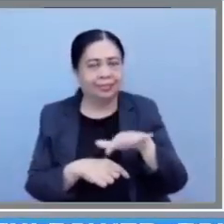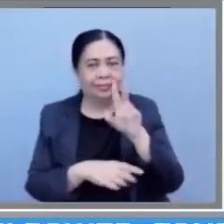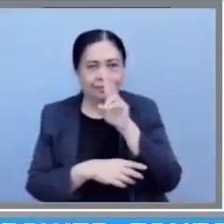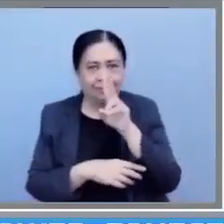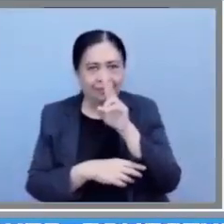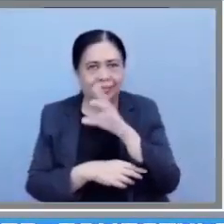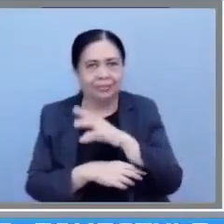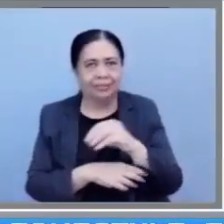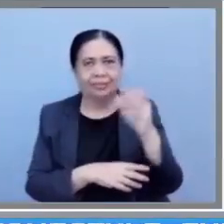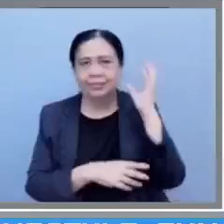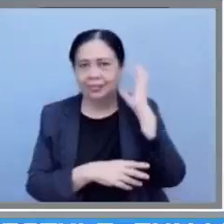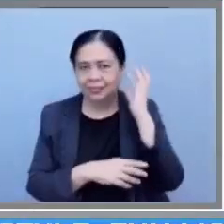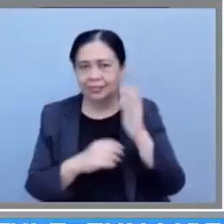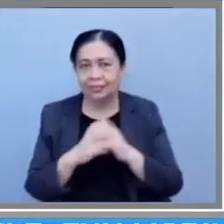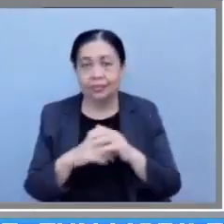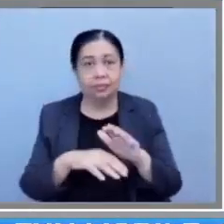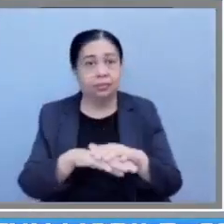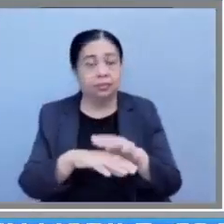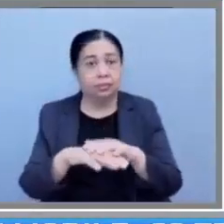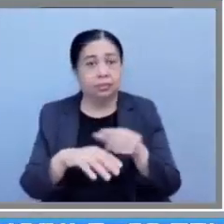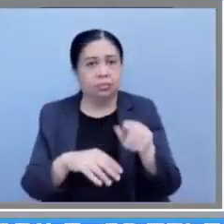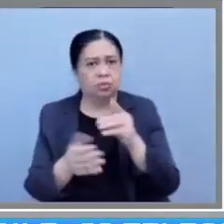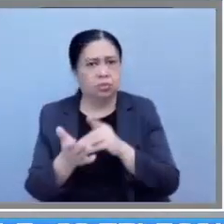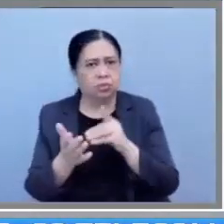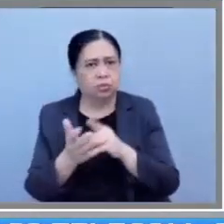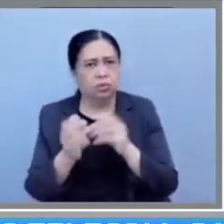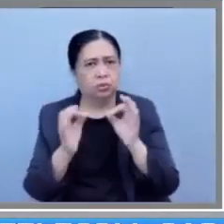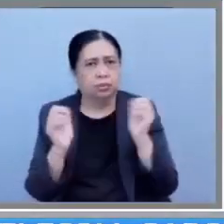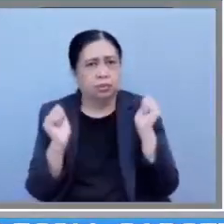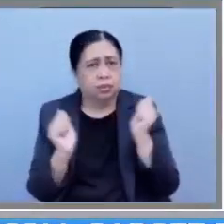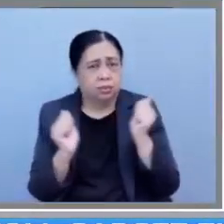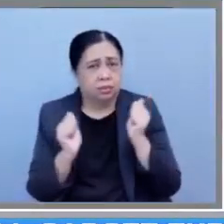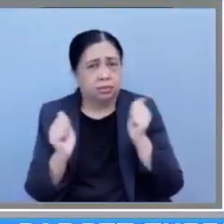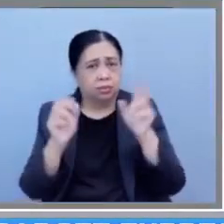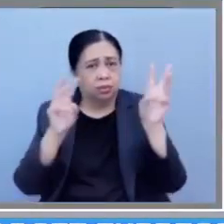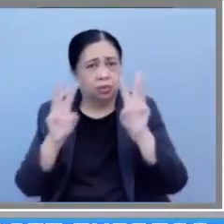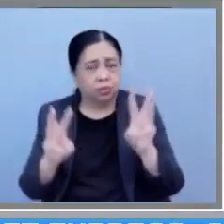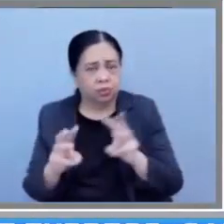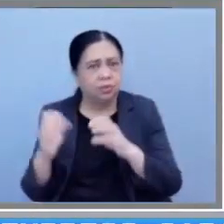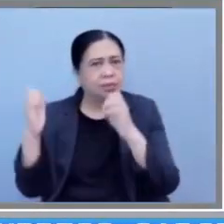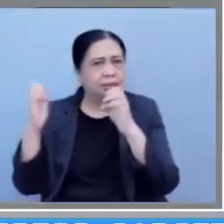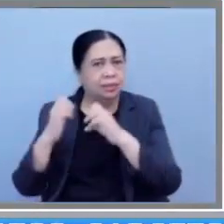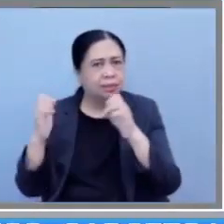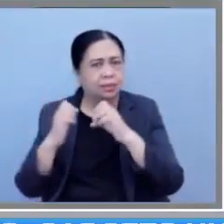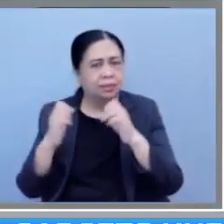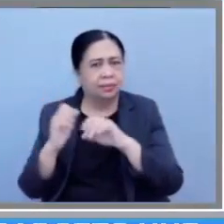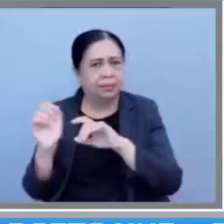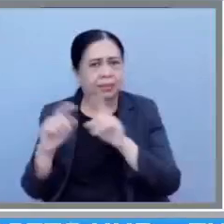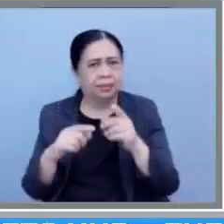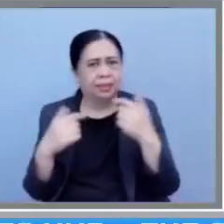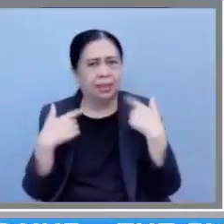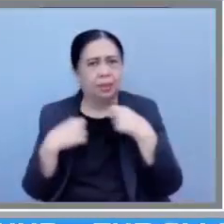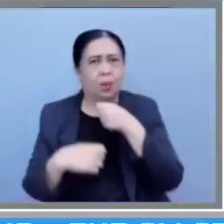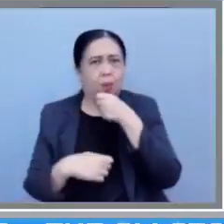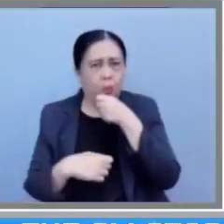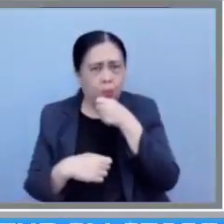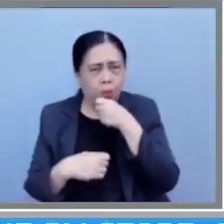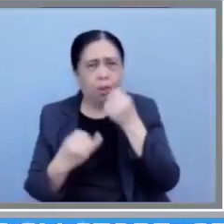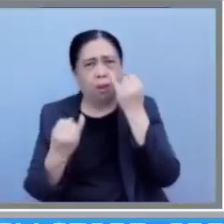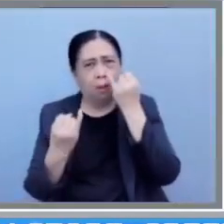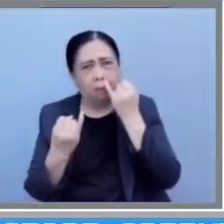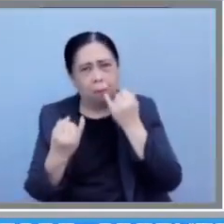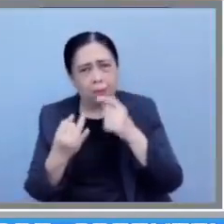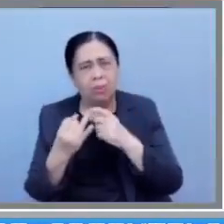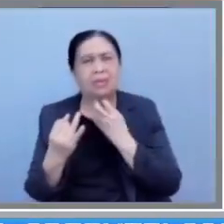Mindanao. Paalala ng doktor, tuwing malamig ang panahon, asahan ang pagdami ng nagkakaubo, sipon, pangangati